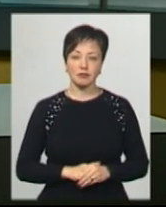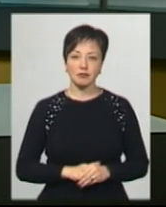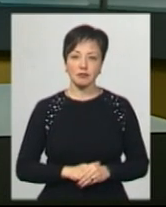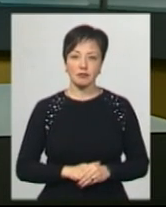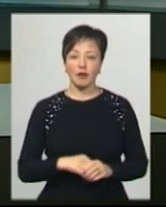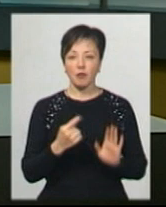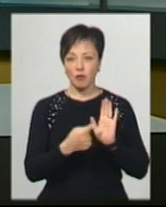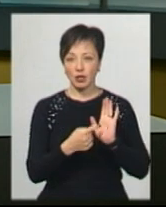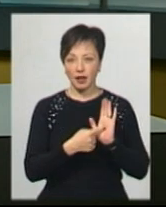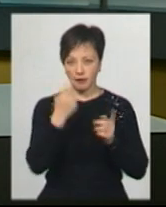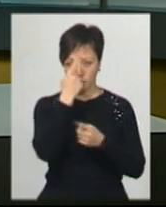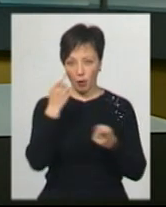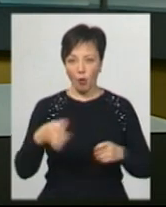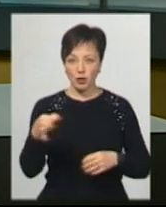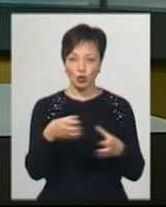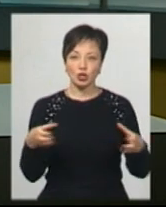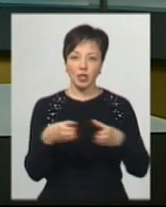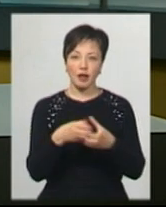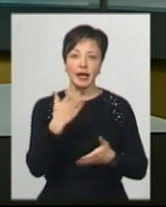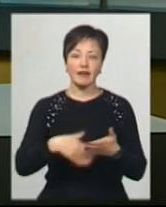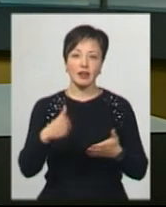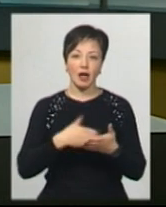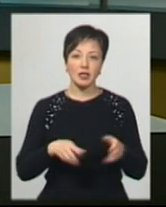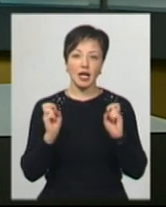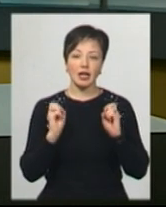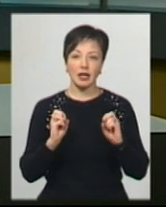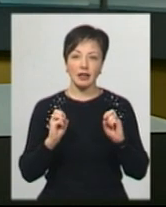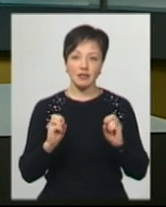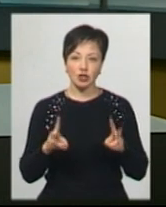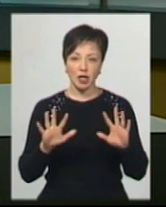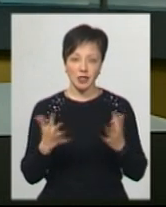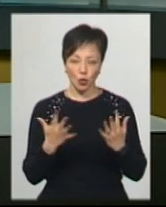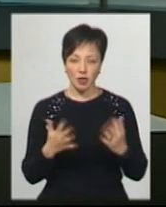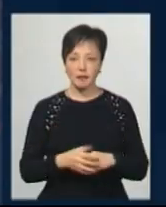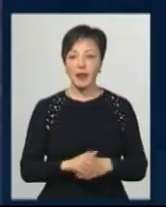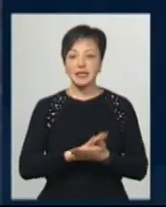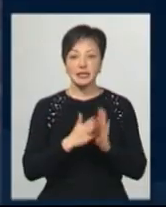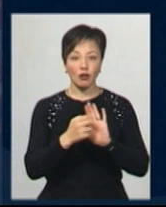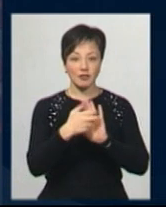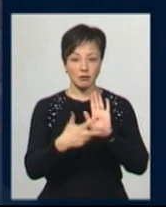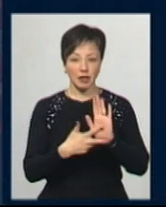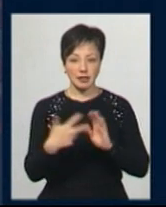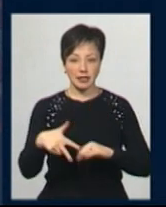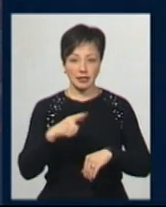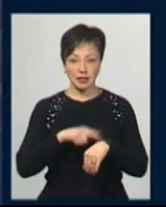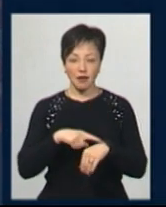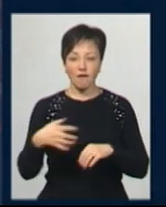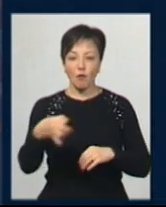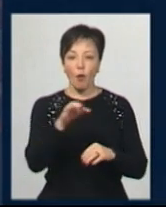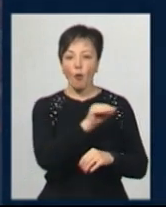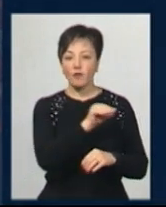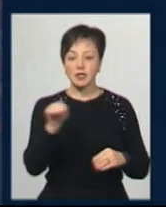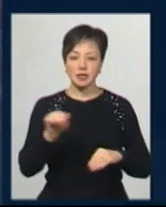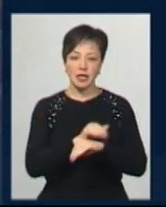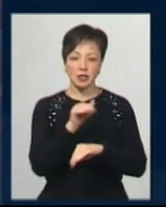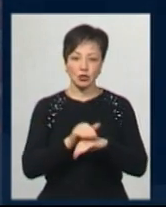посиланням на інформацію обласного штабу з ліквідації надзвичайної ситуації. Загалом, станом на 18.30 в області офіційно